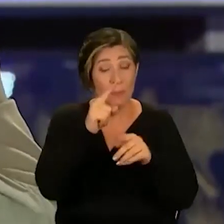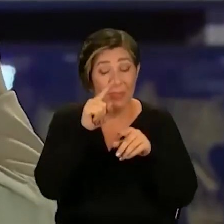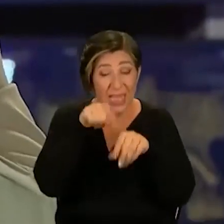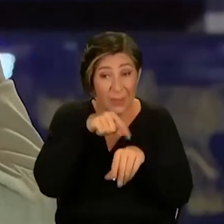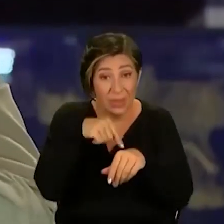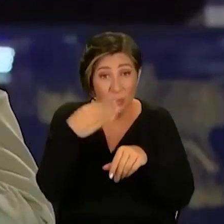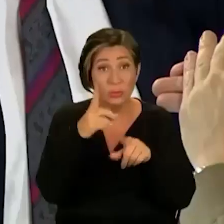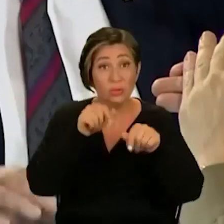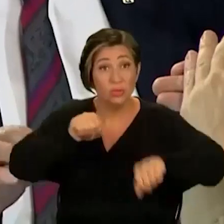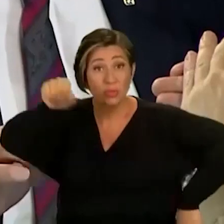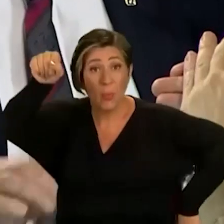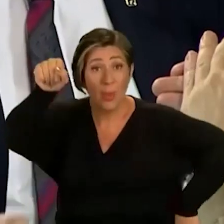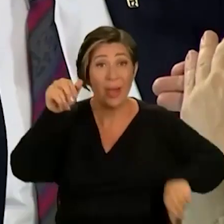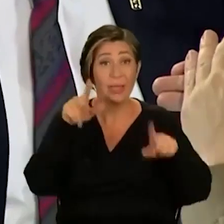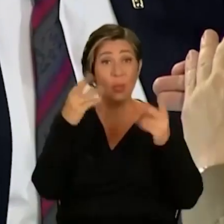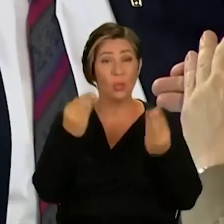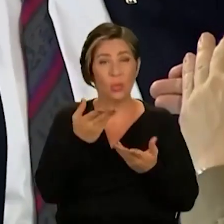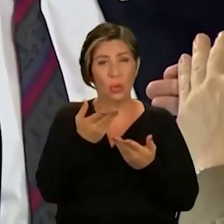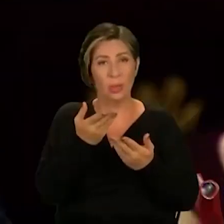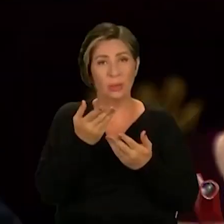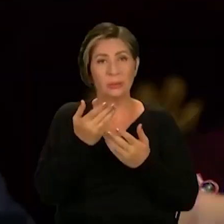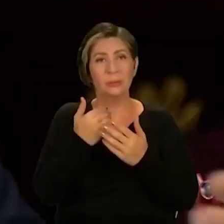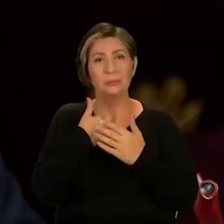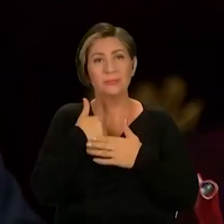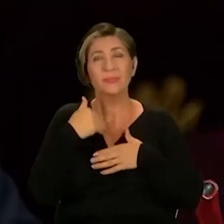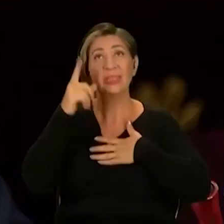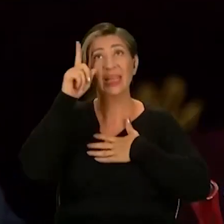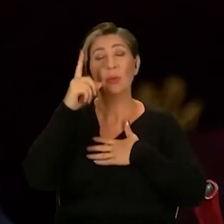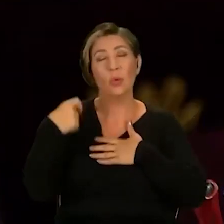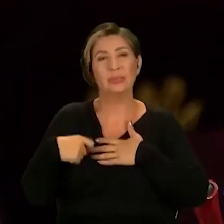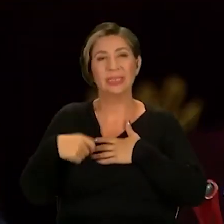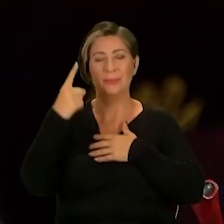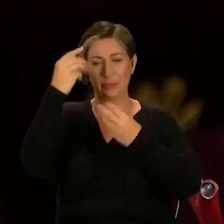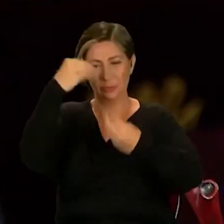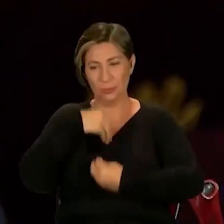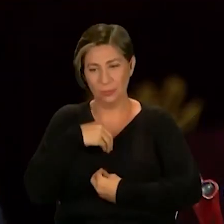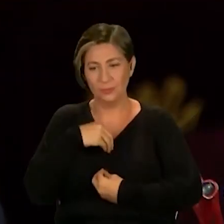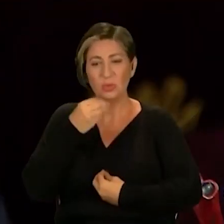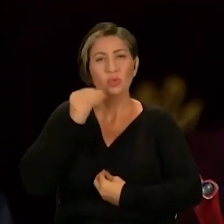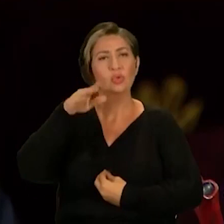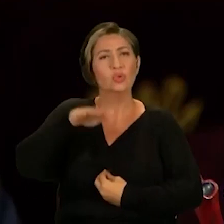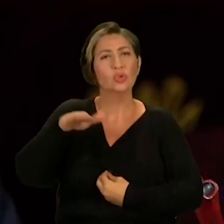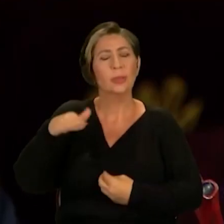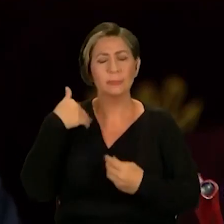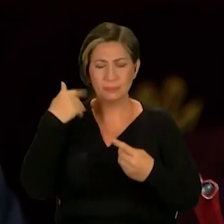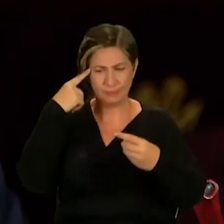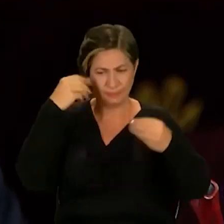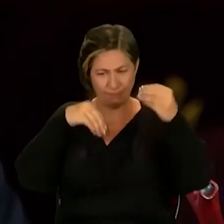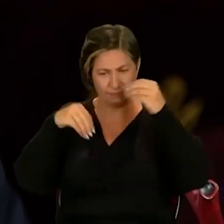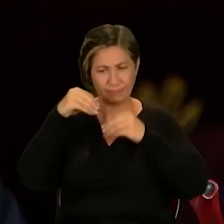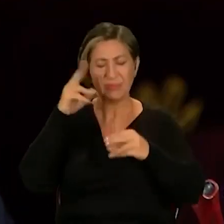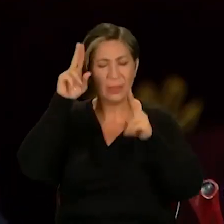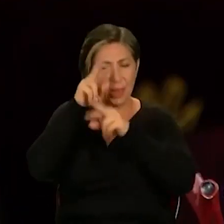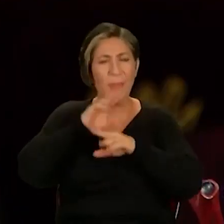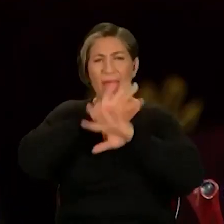dönüşüyor. Bu nasıl oluyor? Ben muhtemelen Tanrı'nın çok özel bir kuluyum. Maşallah. Çocukluğumda programladığım, arzu ettiğim her şeye